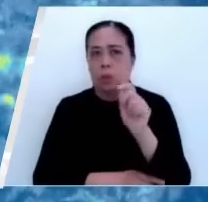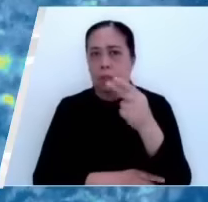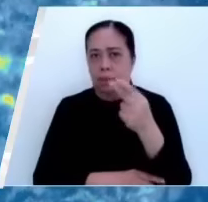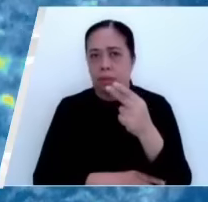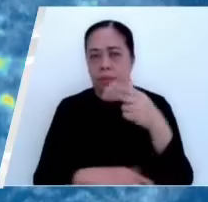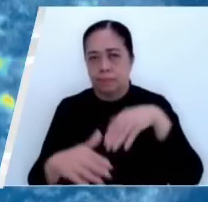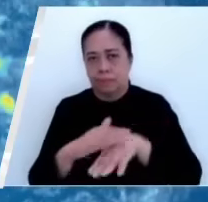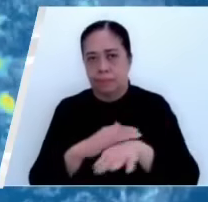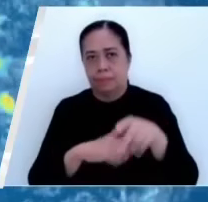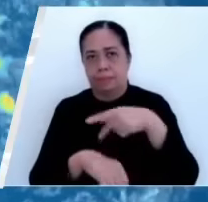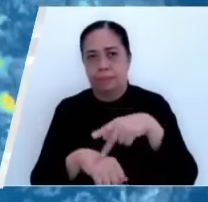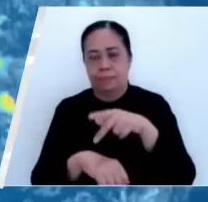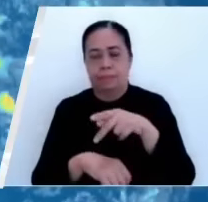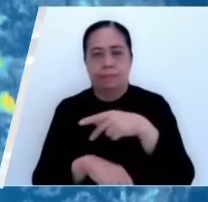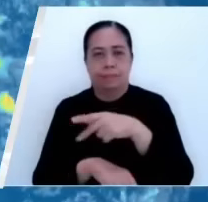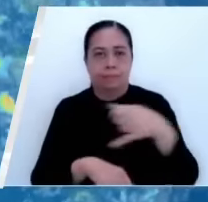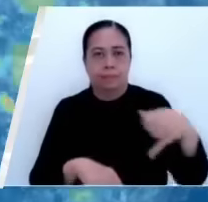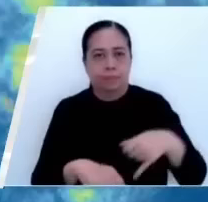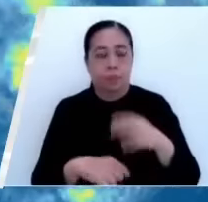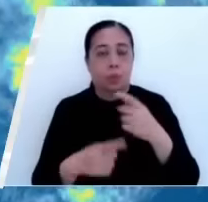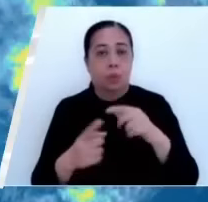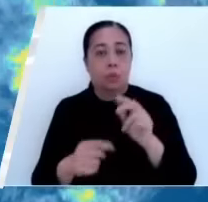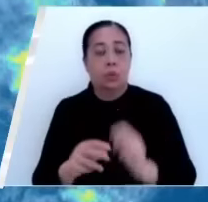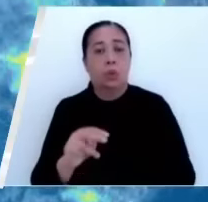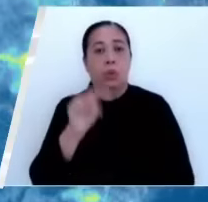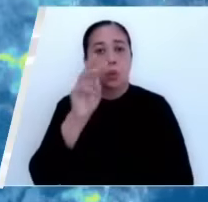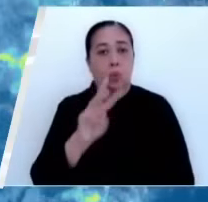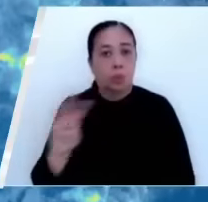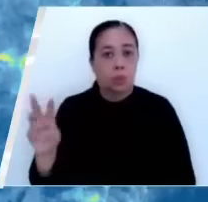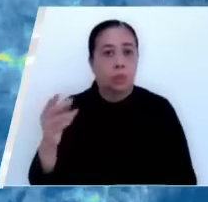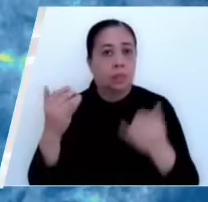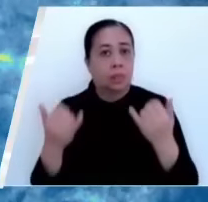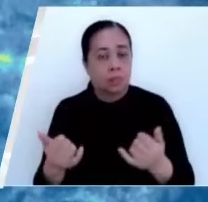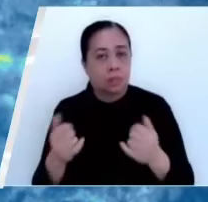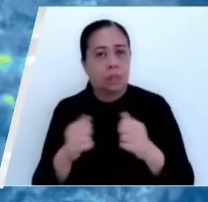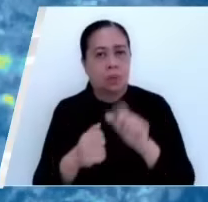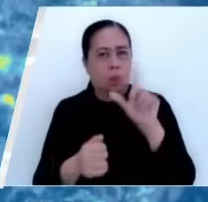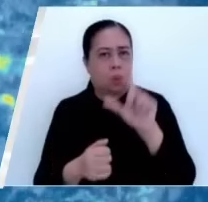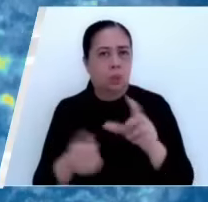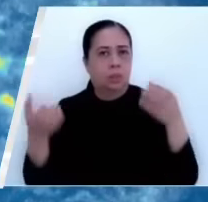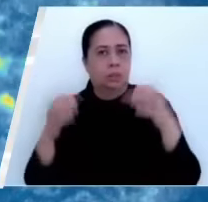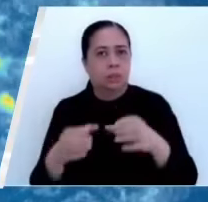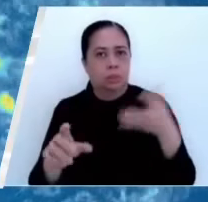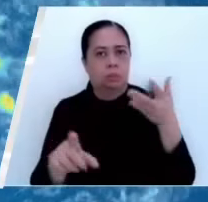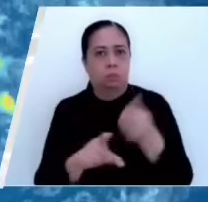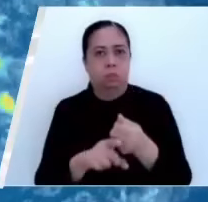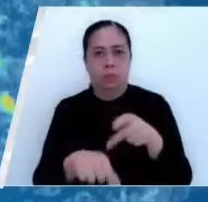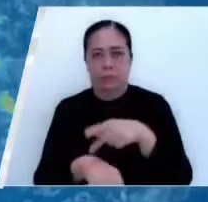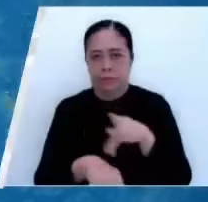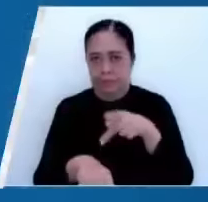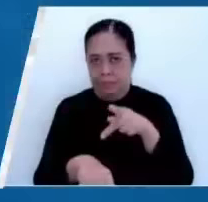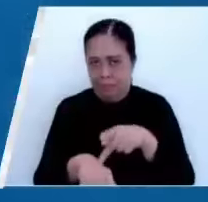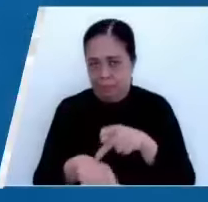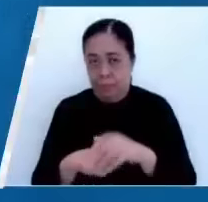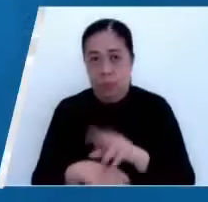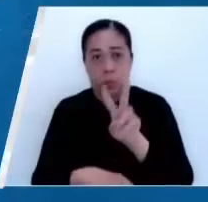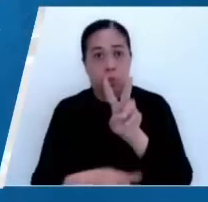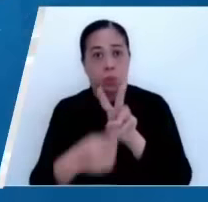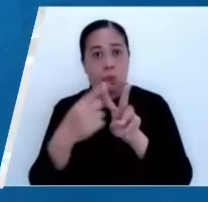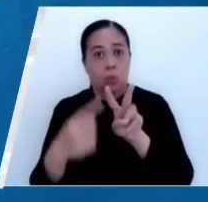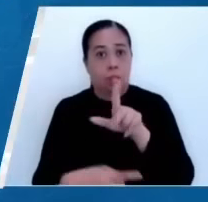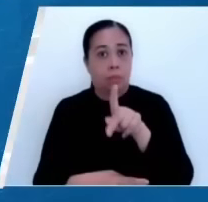PAR. Pan-northwest ang kilos nito kaya sa ngayon, mababa ang tsansang tumama sa ating bansa. Ang dalawang LPA